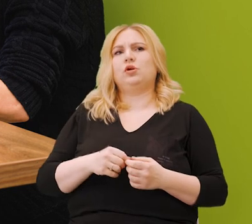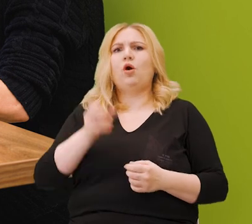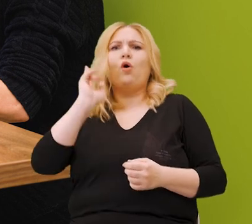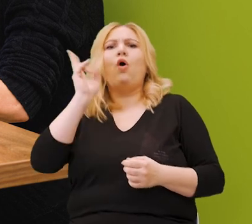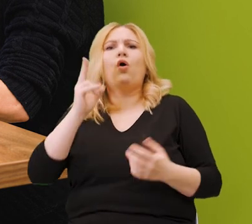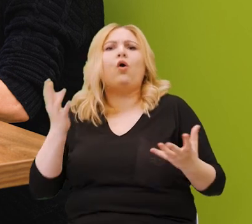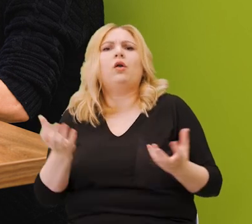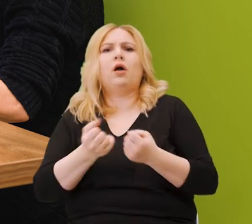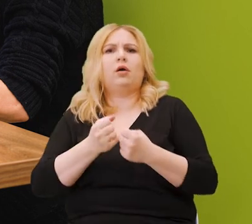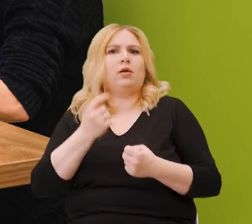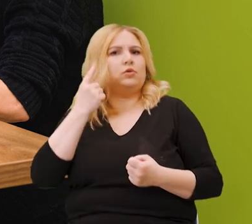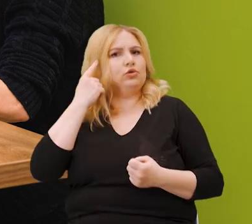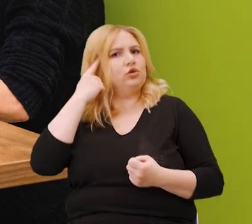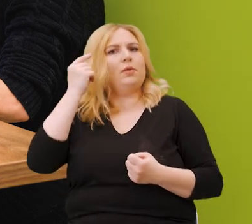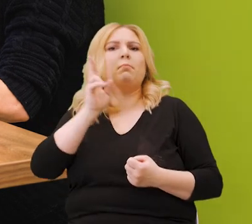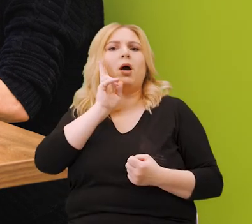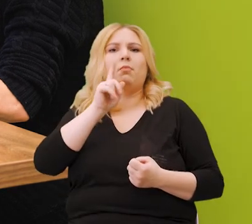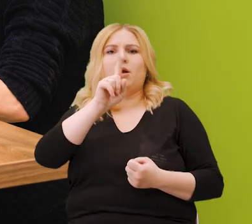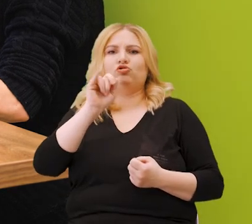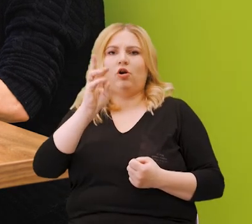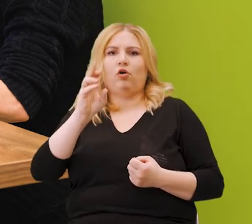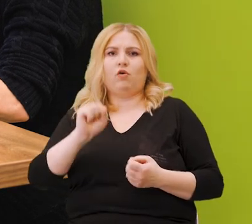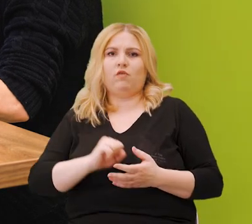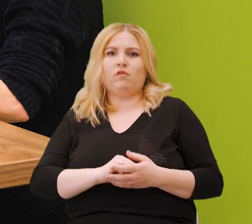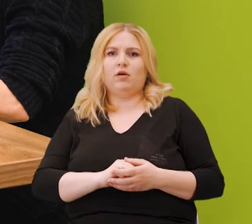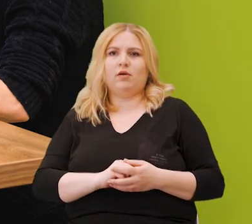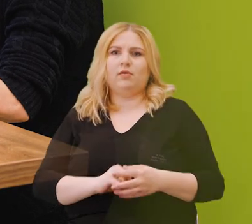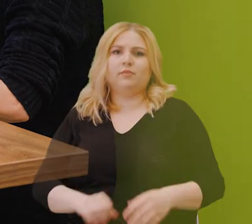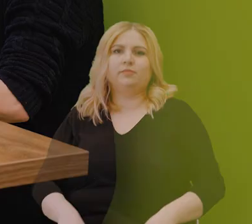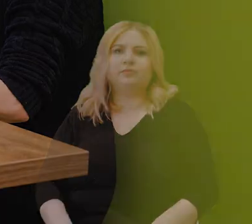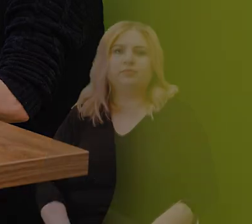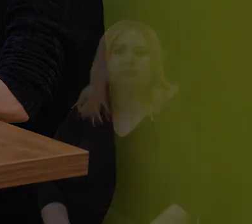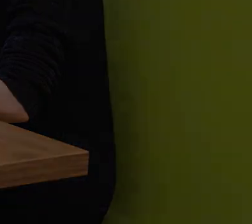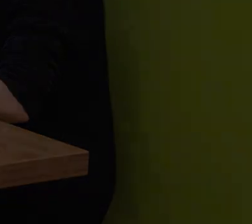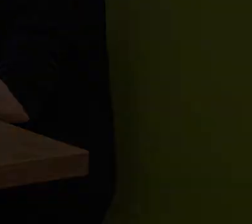Danka. Ratujcie ją. Kogo ratować? Zdziwiła się mama Żakowa.